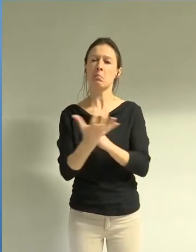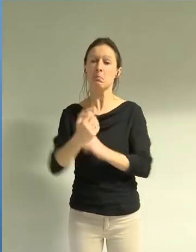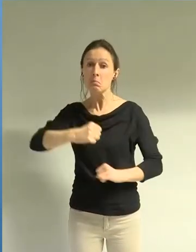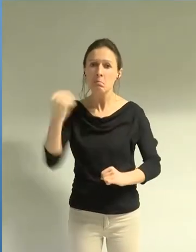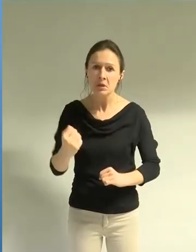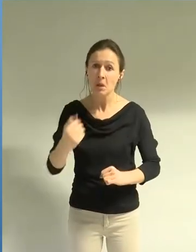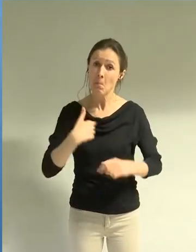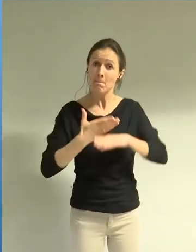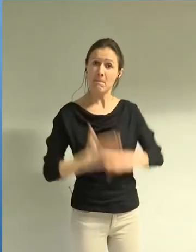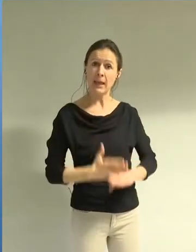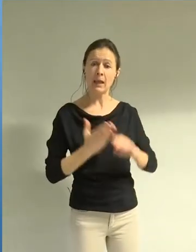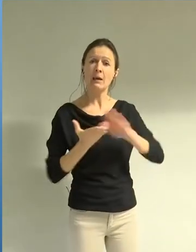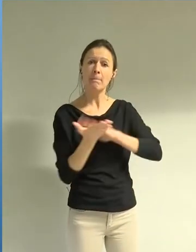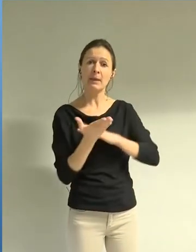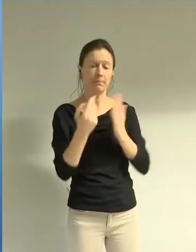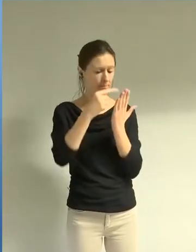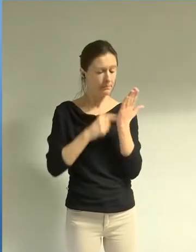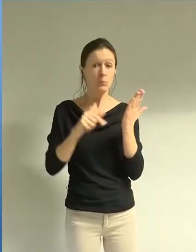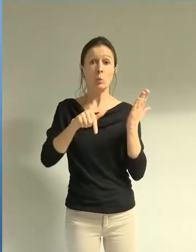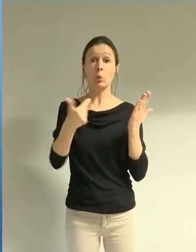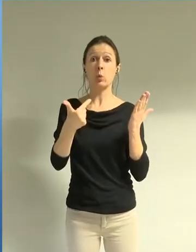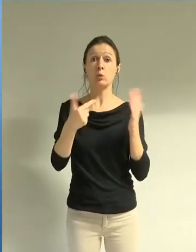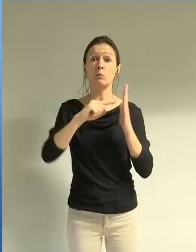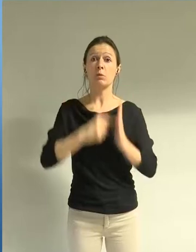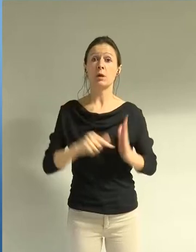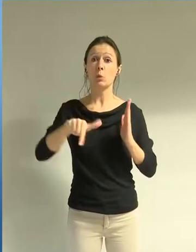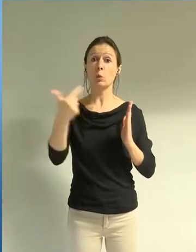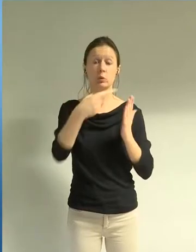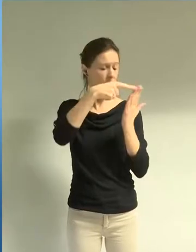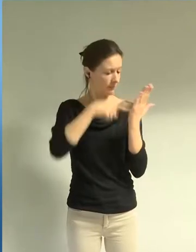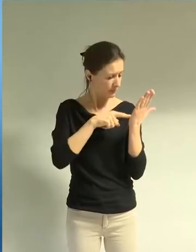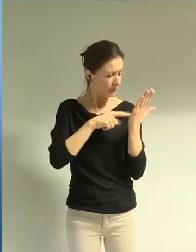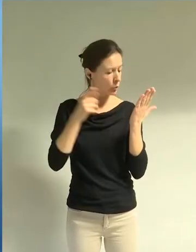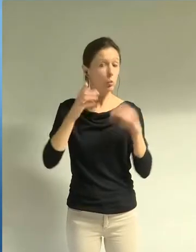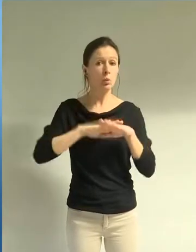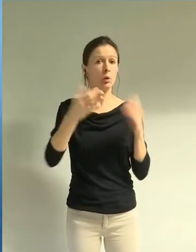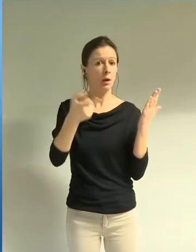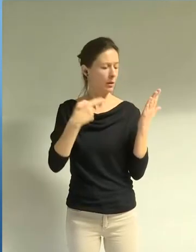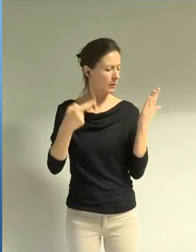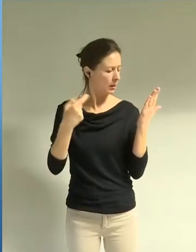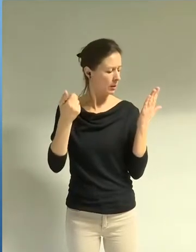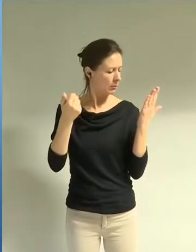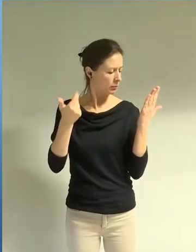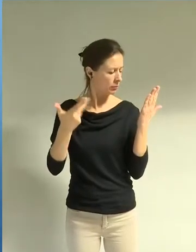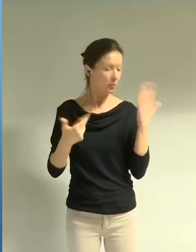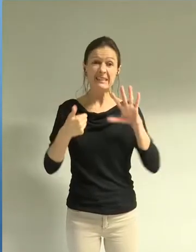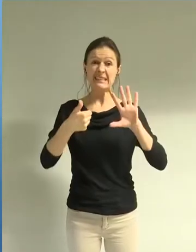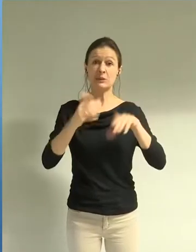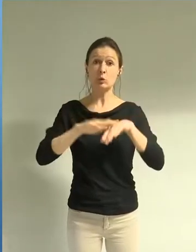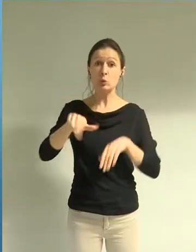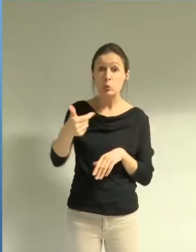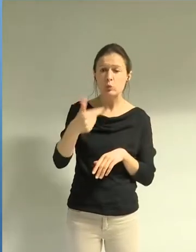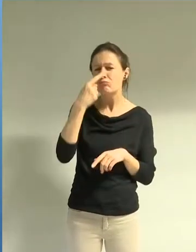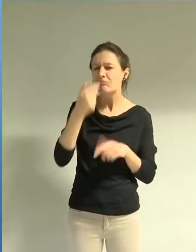arguments pour ne rien faire et vous on n'a décoché que six donc si c'est bien c'est très bien je pense qu'on avait fait le même il ya dix ans vous auriez fait les douze